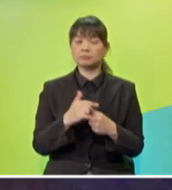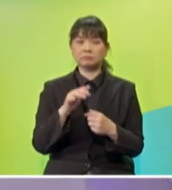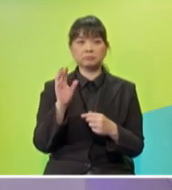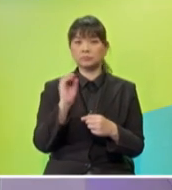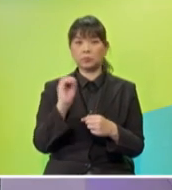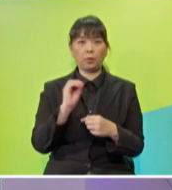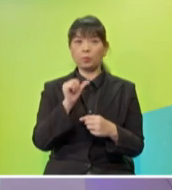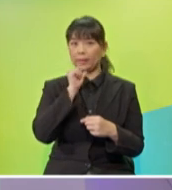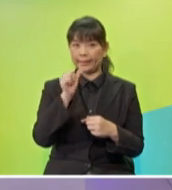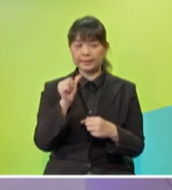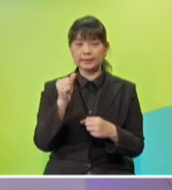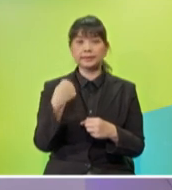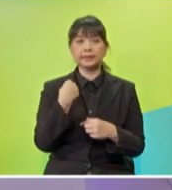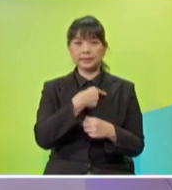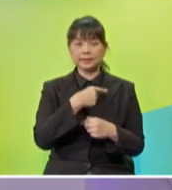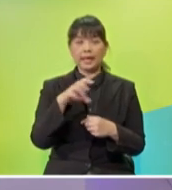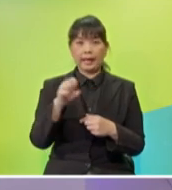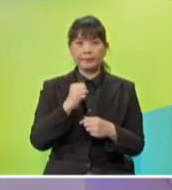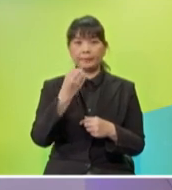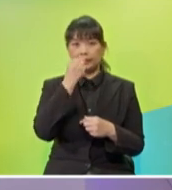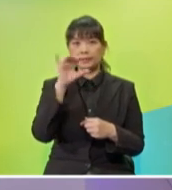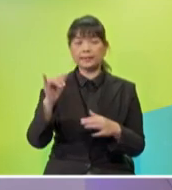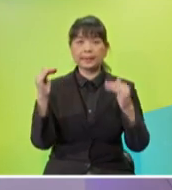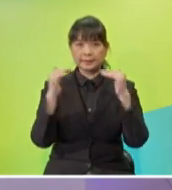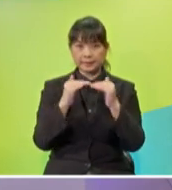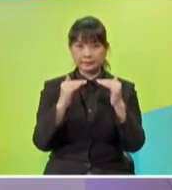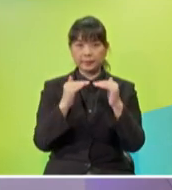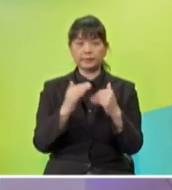saja bukan tetapi kita ambil makanan yang seimbang